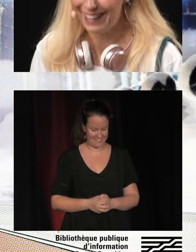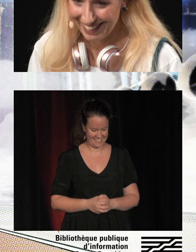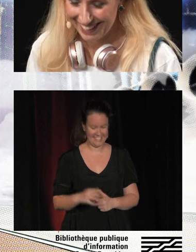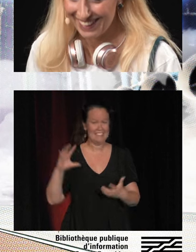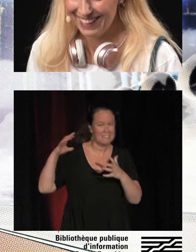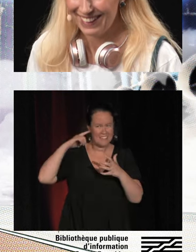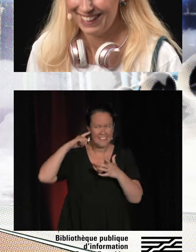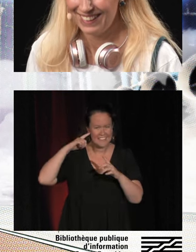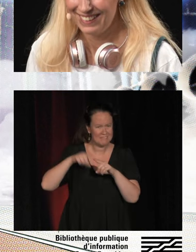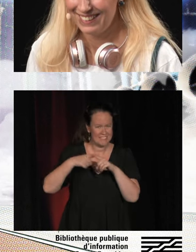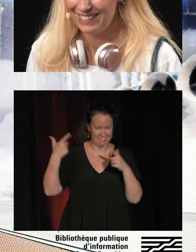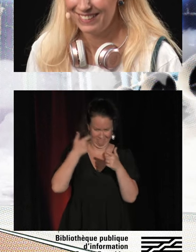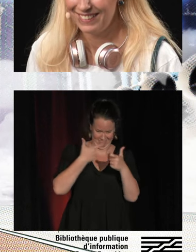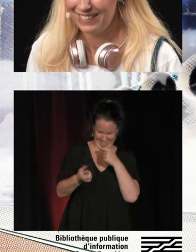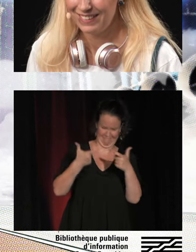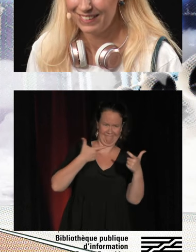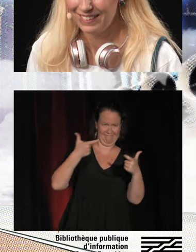Pourquoi?